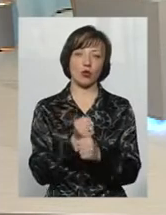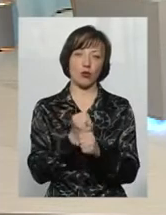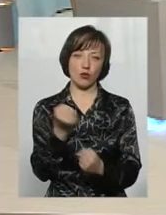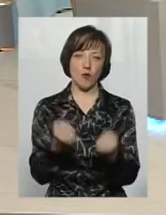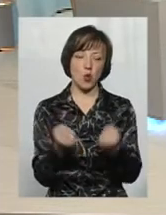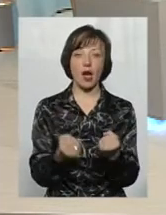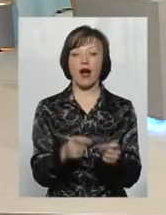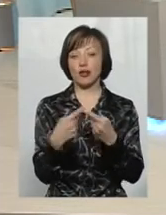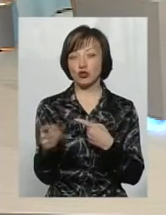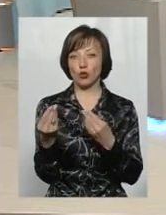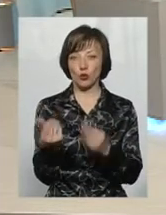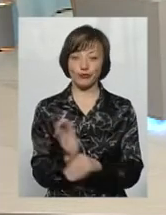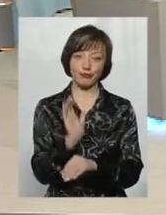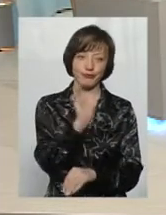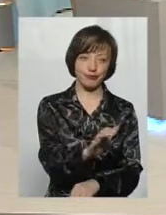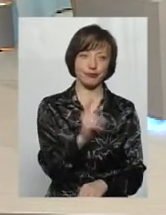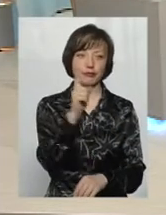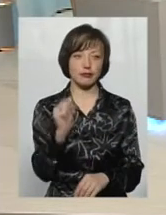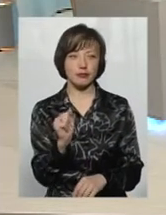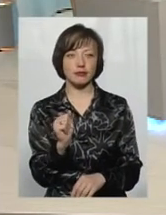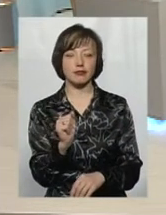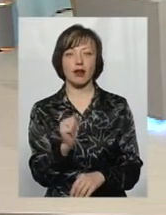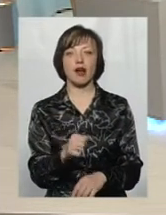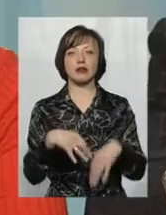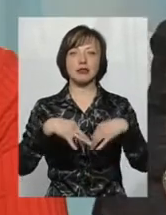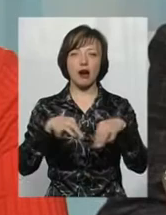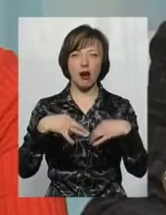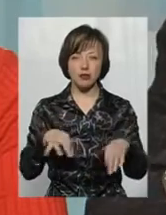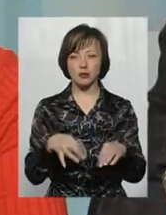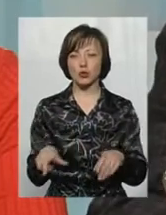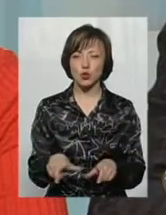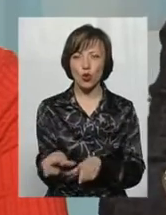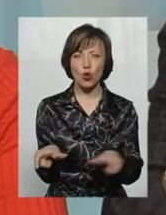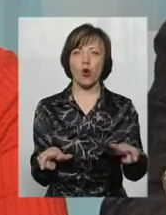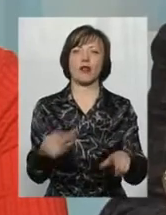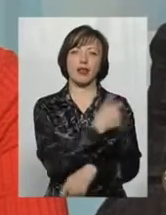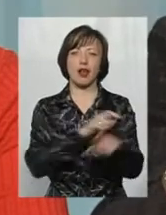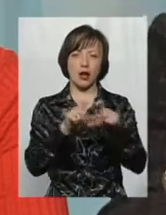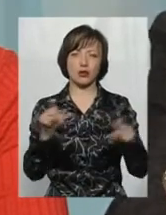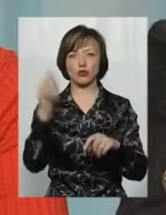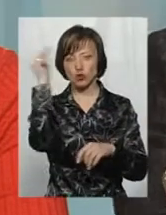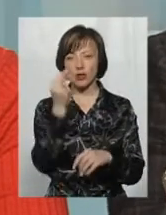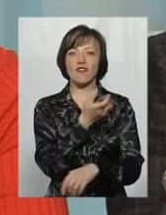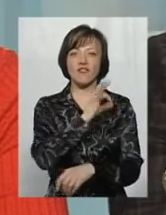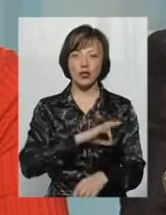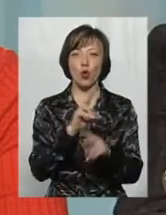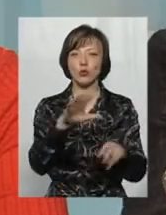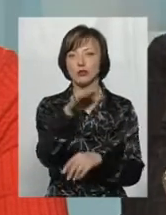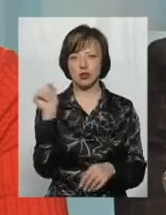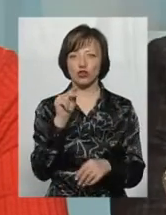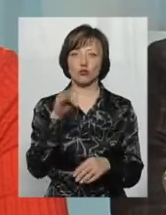роботу. Погоди. А інші кошти пустити на транспортні розв'язки, на лікарні, на школи, на то-то-то. Тобто вигніше когось наняти,